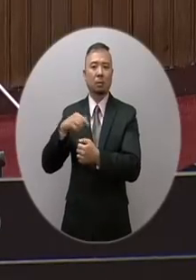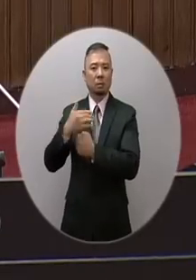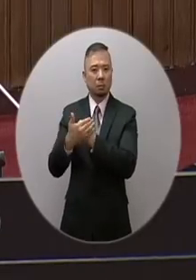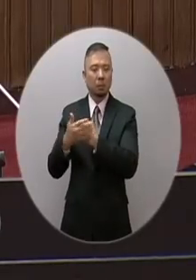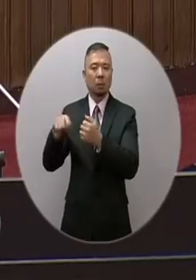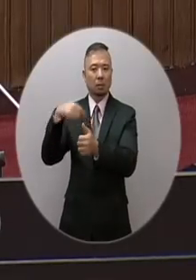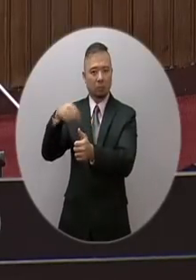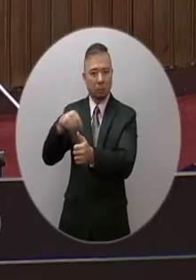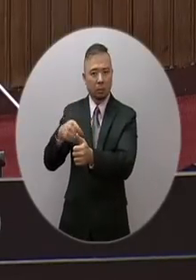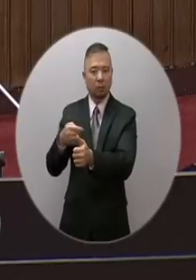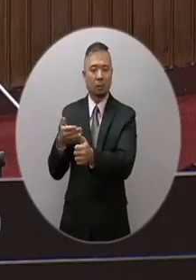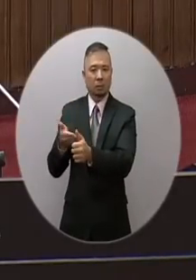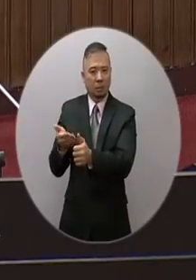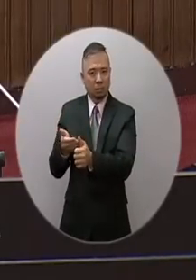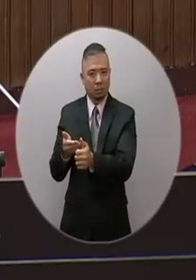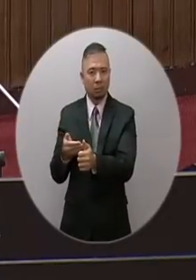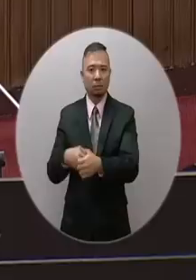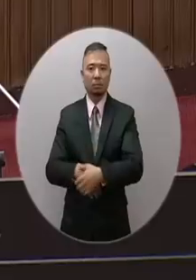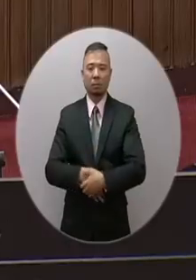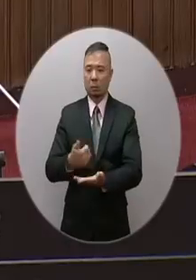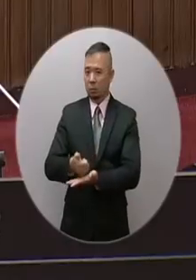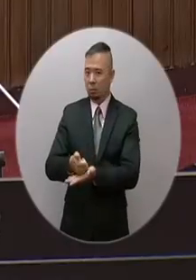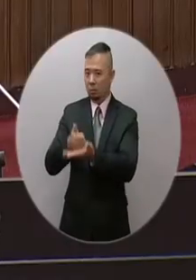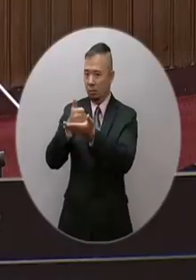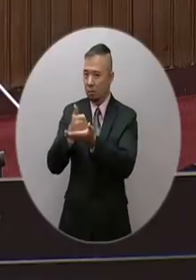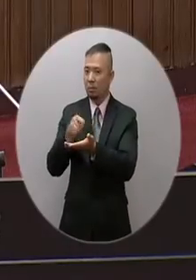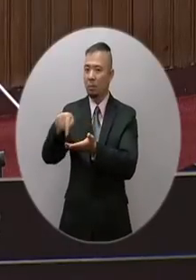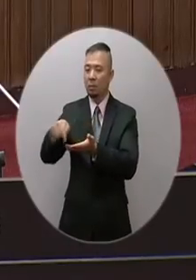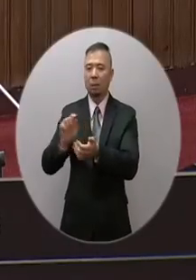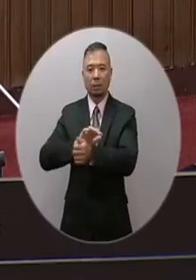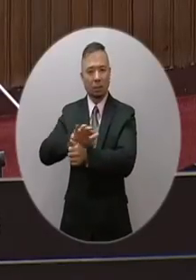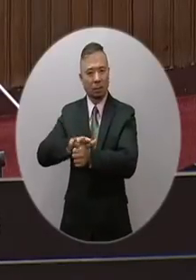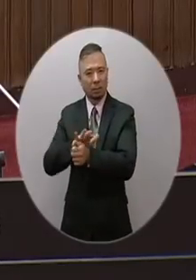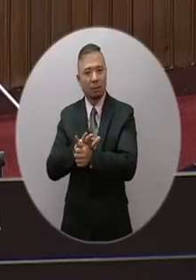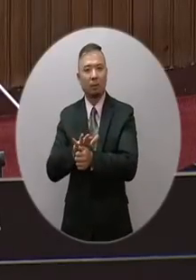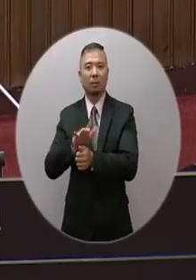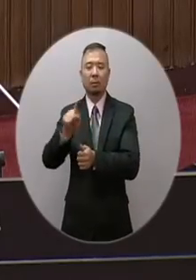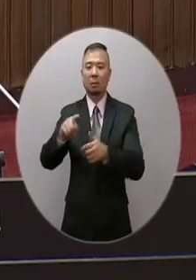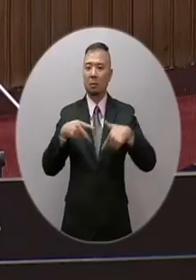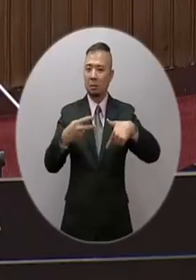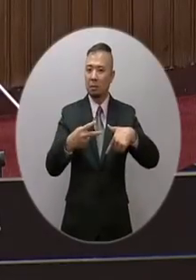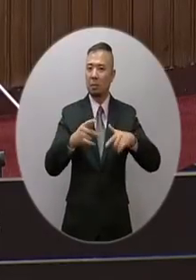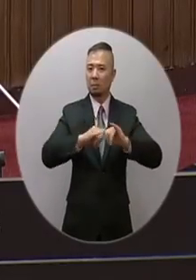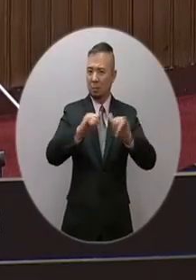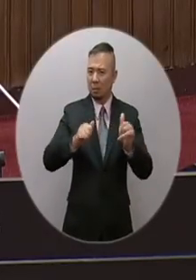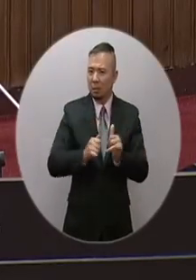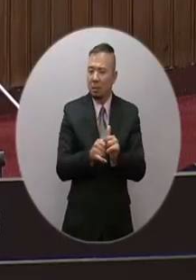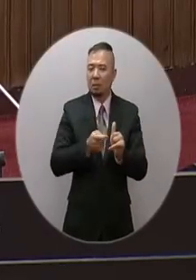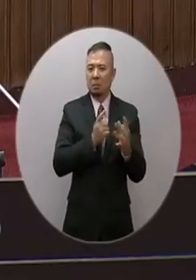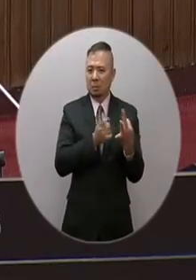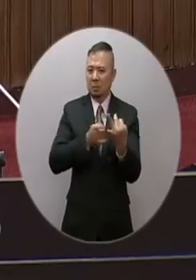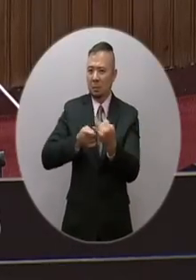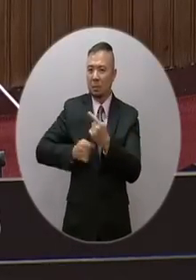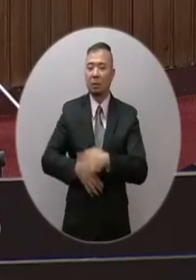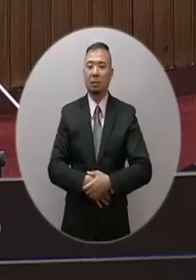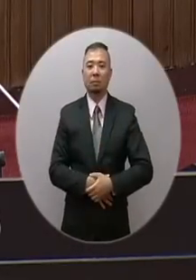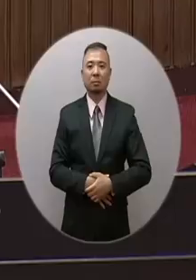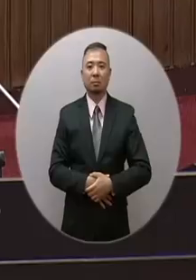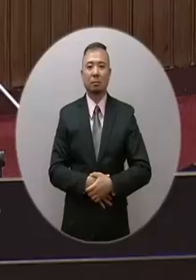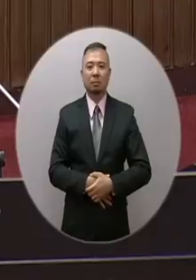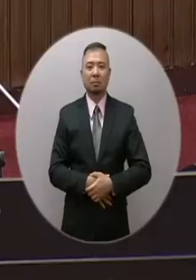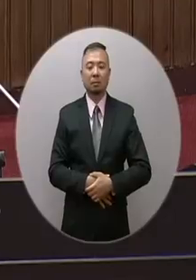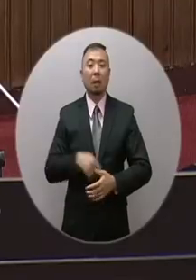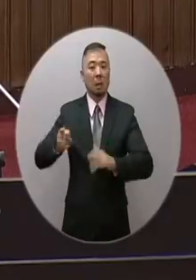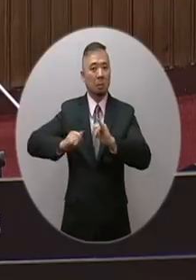更进而重民、贵民、爱民、人民。总括就是上书所载：“民为邦